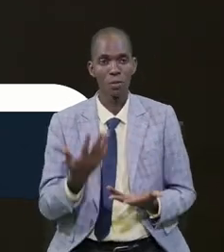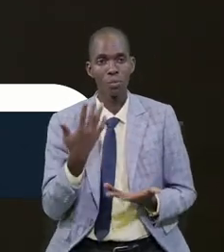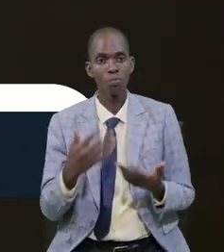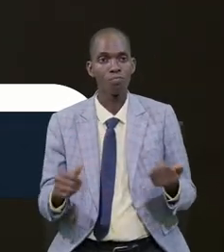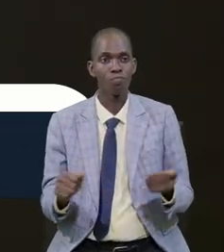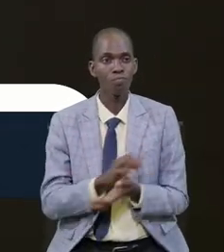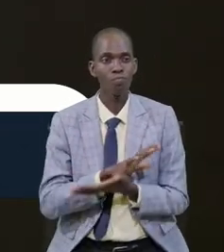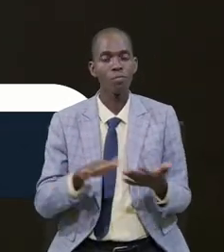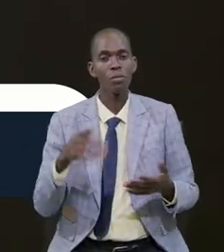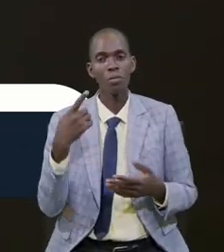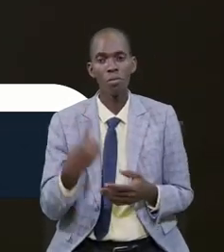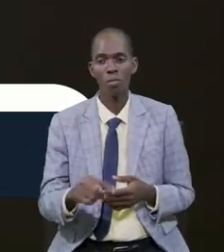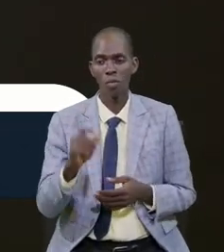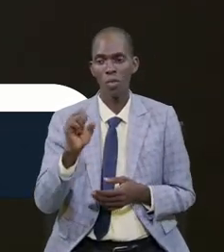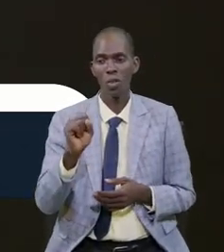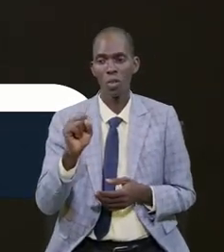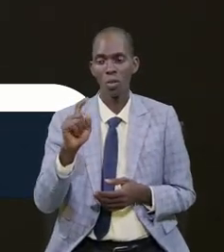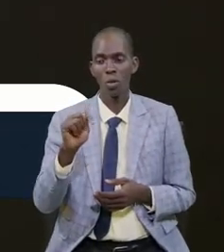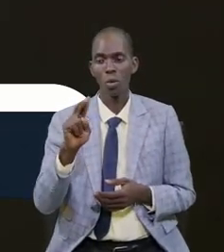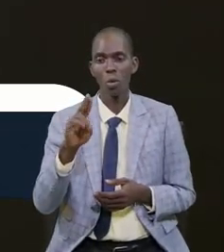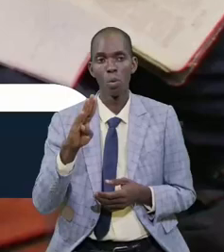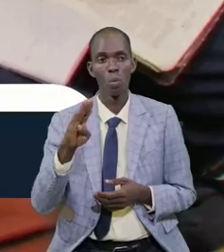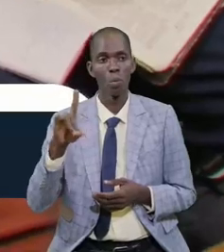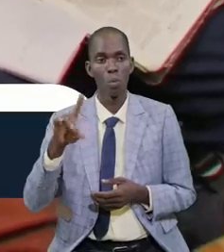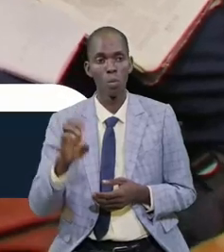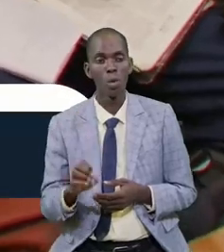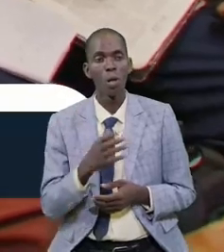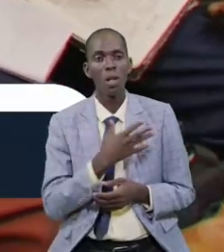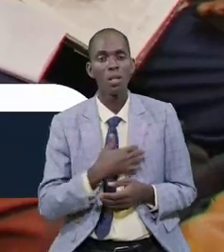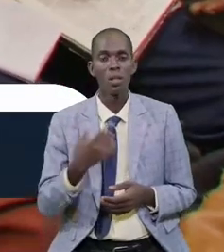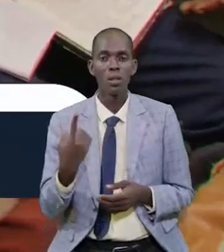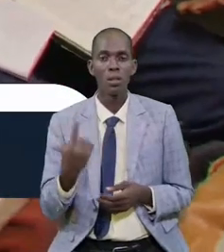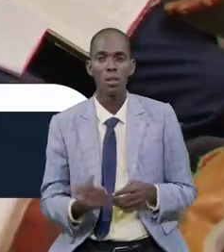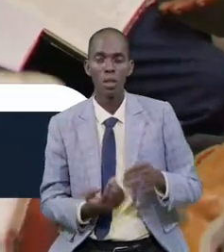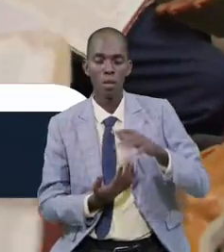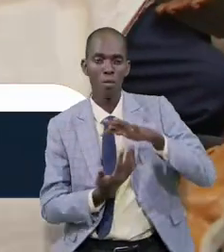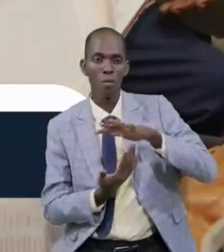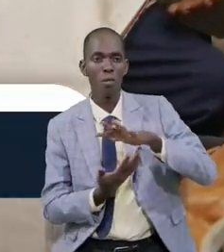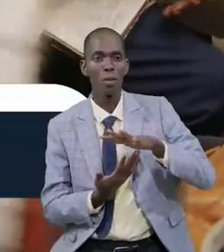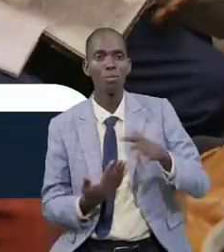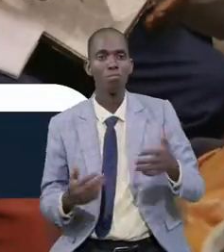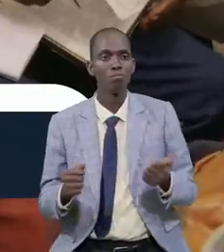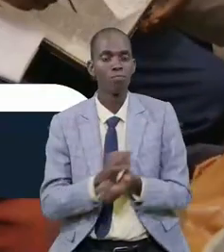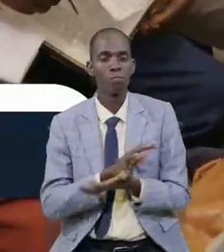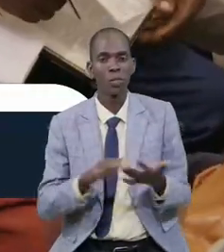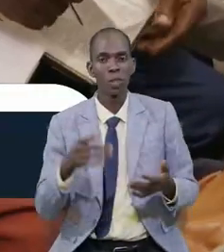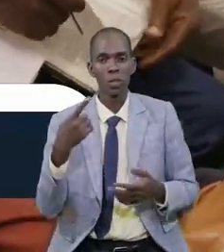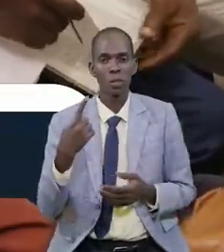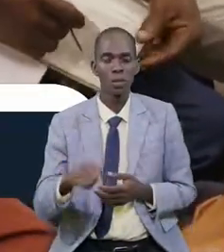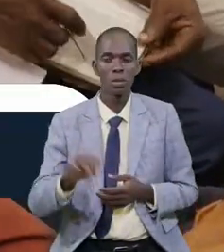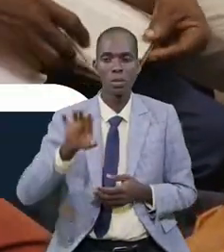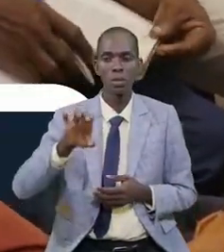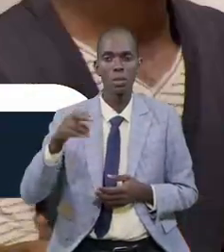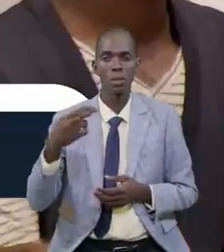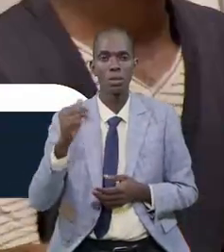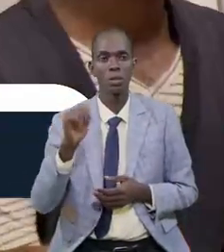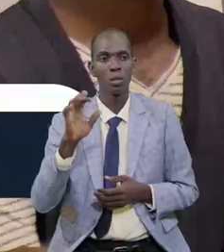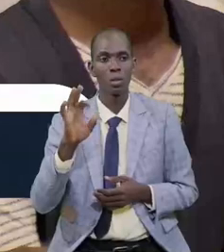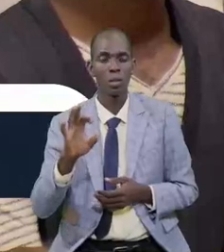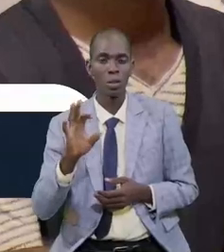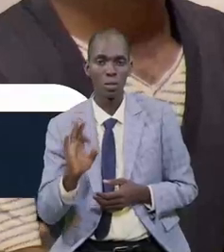feu dévore le chaume, et comme la flamme consume